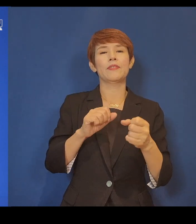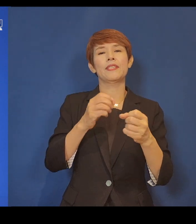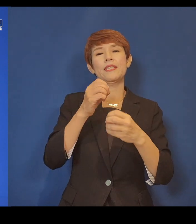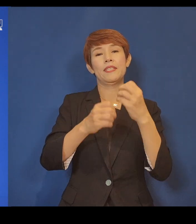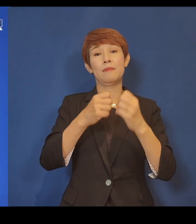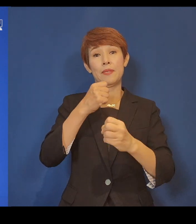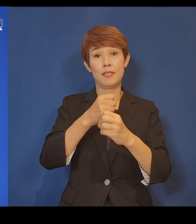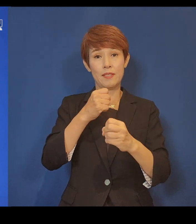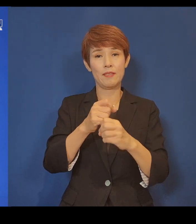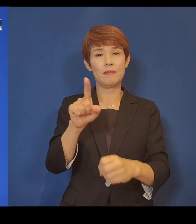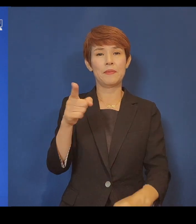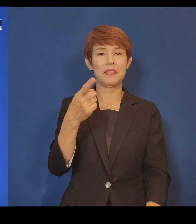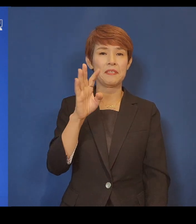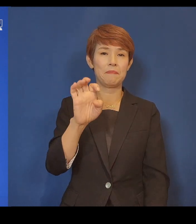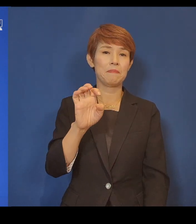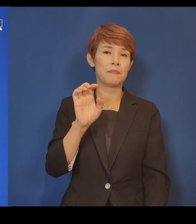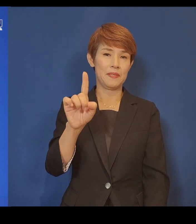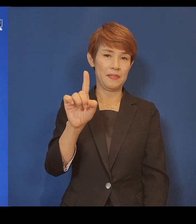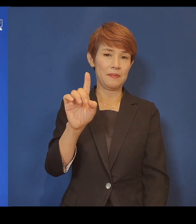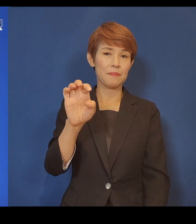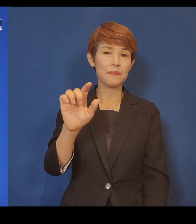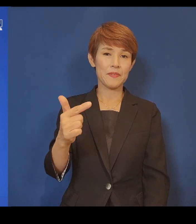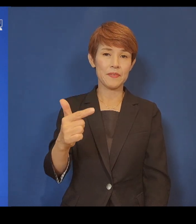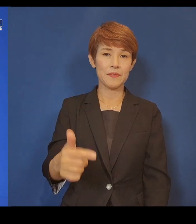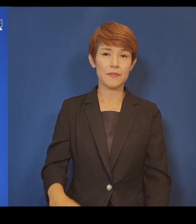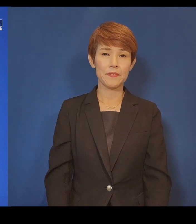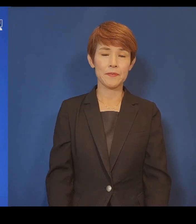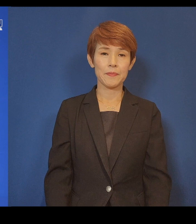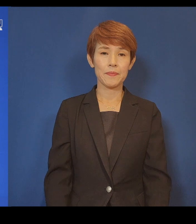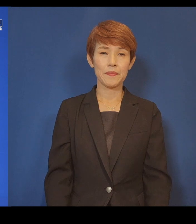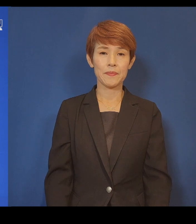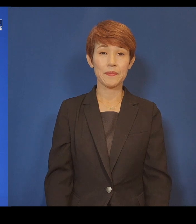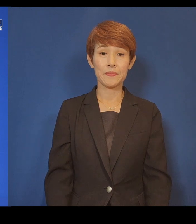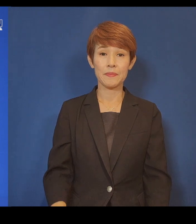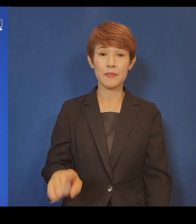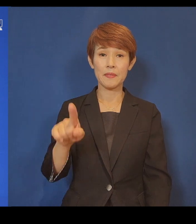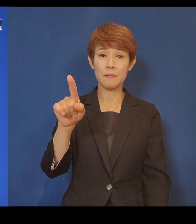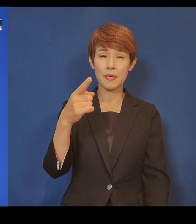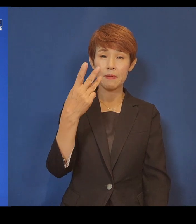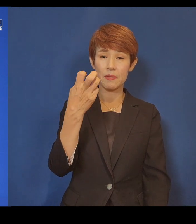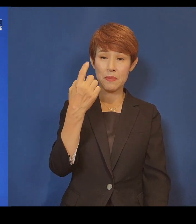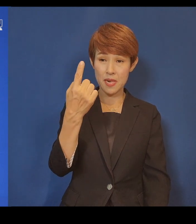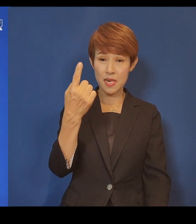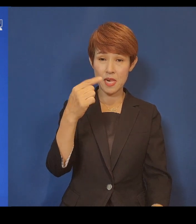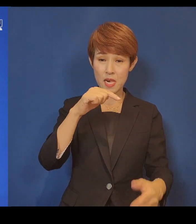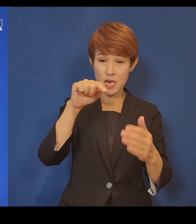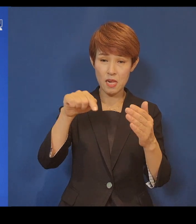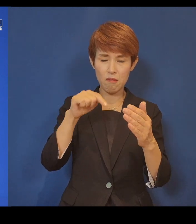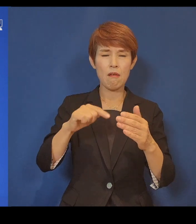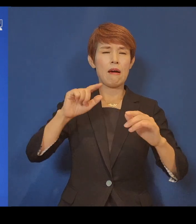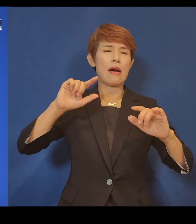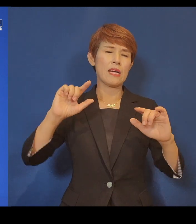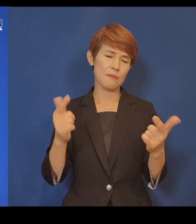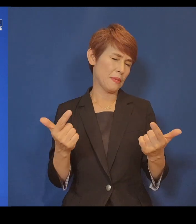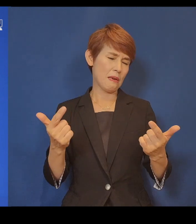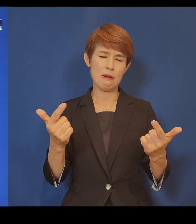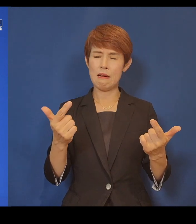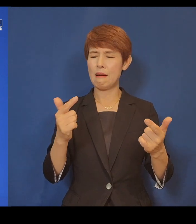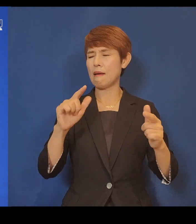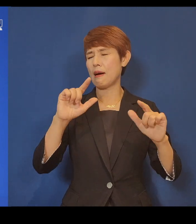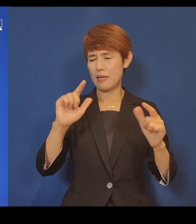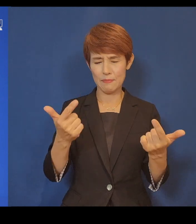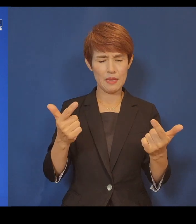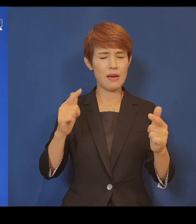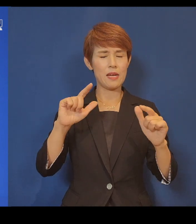오늘 131편이에요. 그런데 이 131편을 시작하면서 아닙니다, 아닙니다,